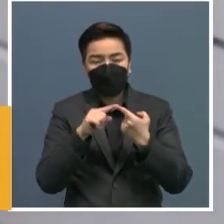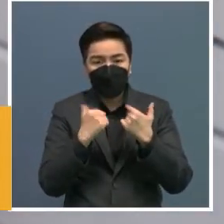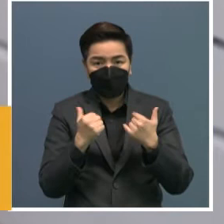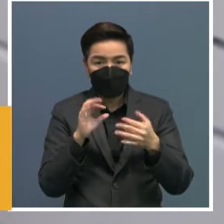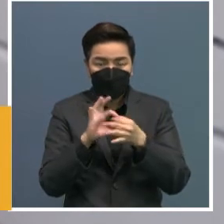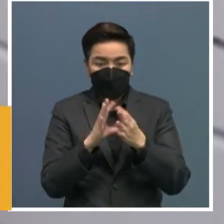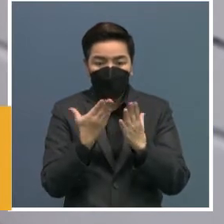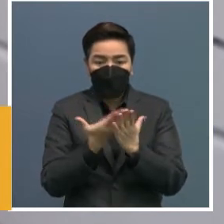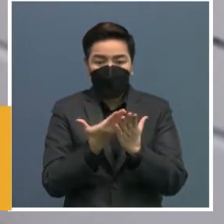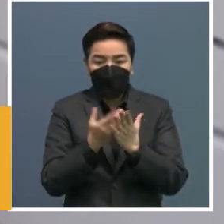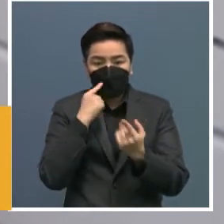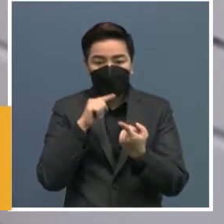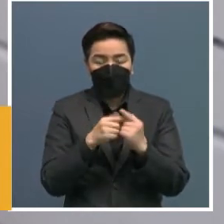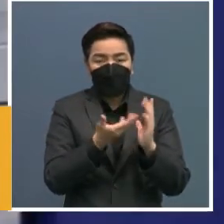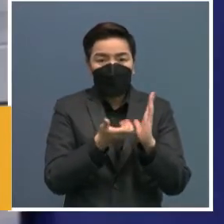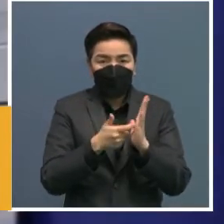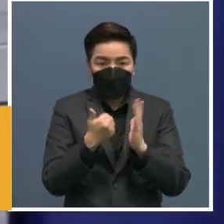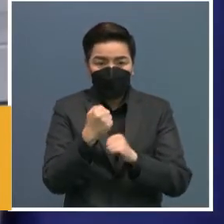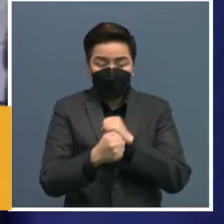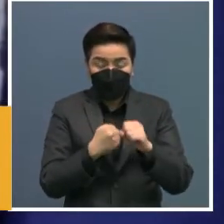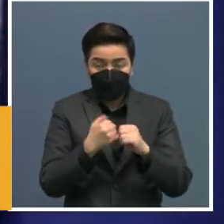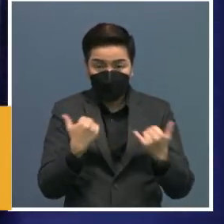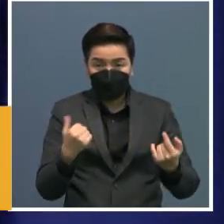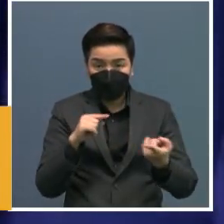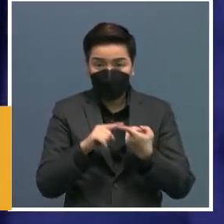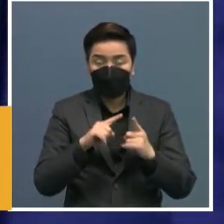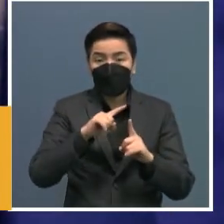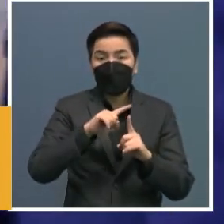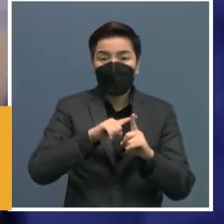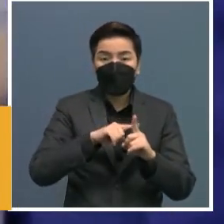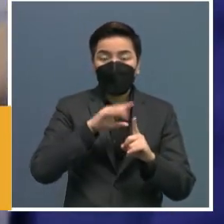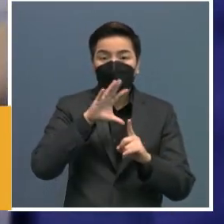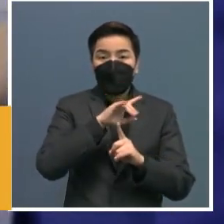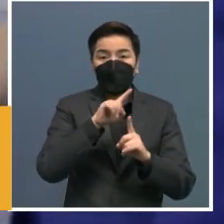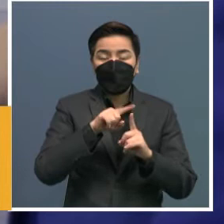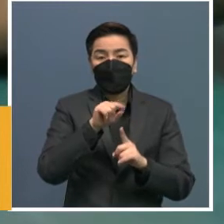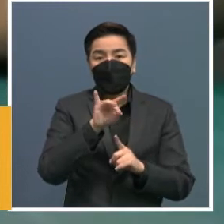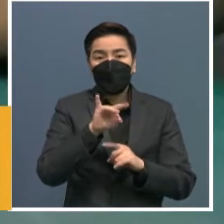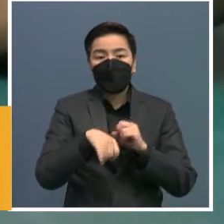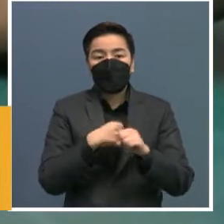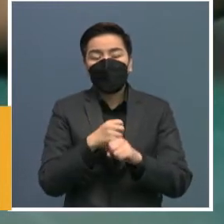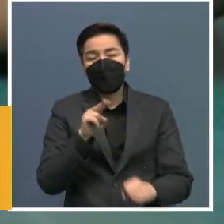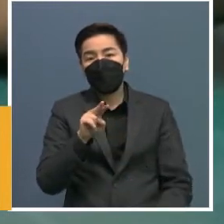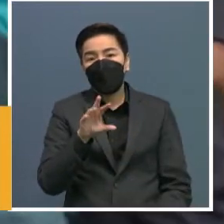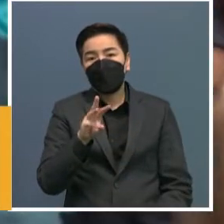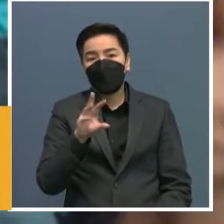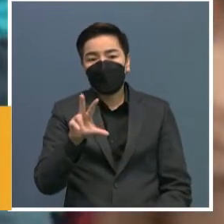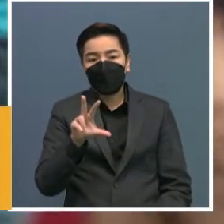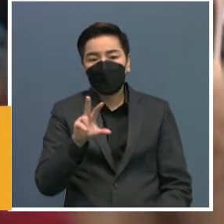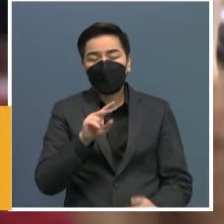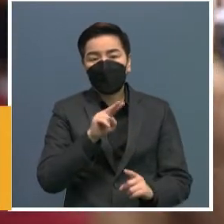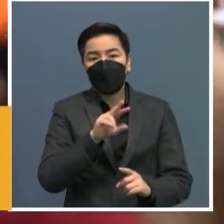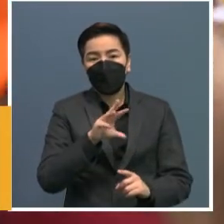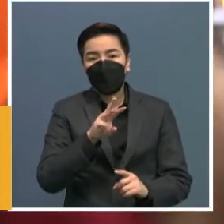ส่วนเงินกันไว้เบิกเหลื่อมในปีนี้วันที่ 28พฤษภาคม2560 3ขออภัยค่ะเป็น